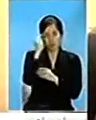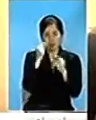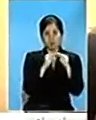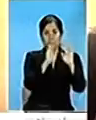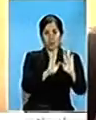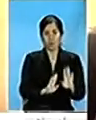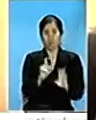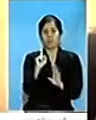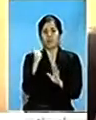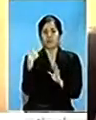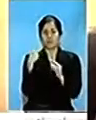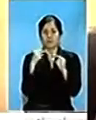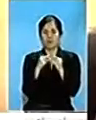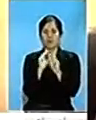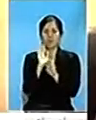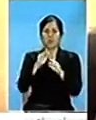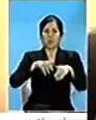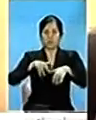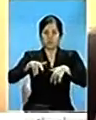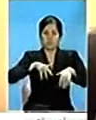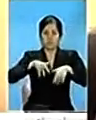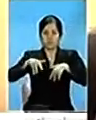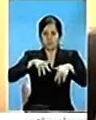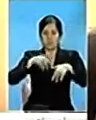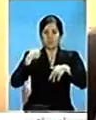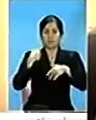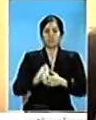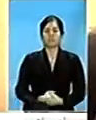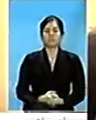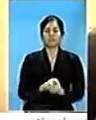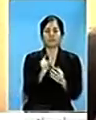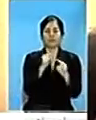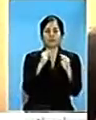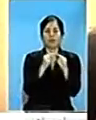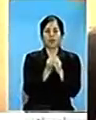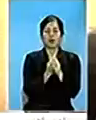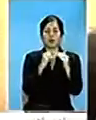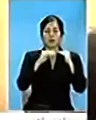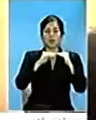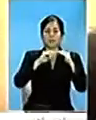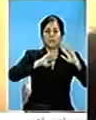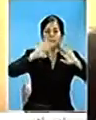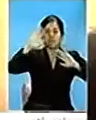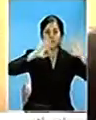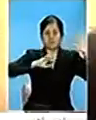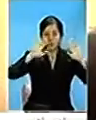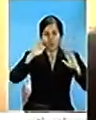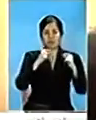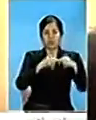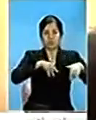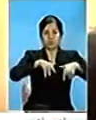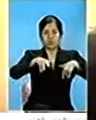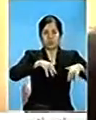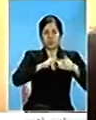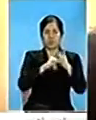ชุมชนท่านก็อาจจะถามว่าประชาธิปชนประชาธิปไตยชุมชนนั้นมันเป็นอย่างไร